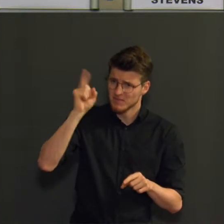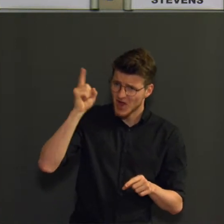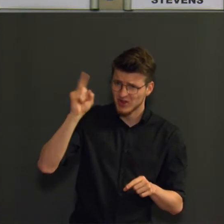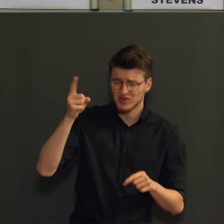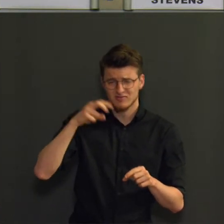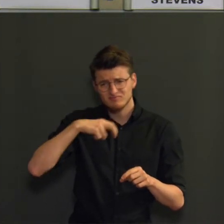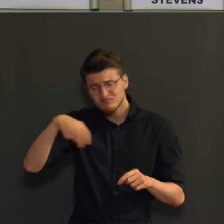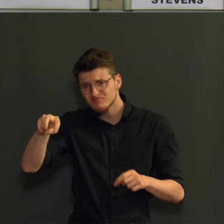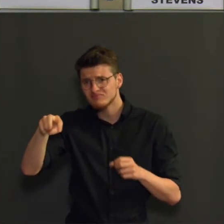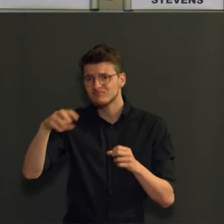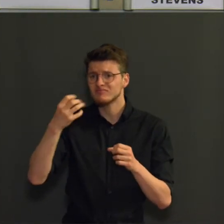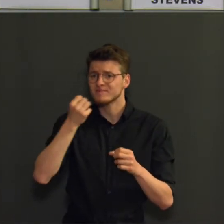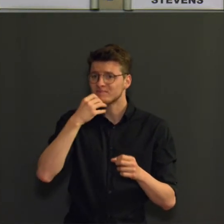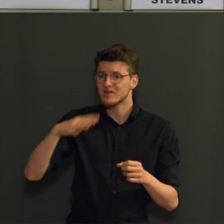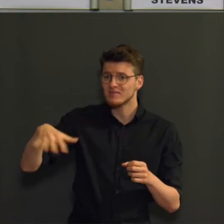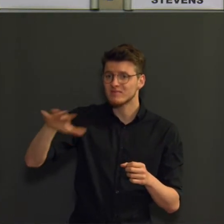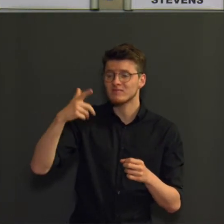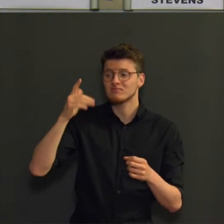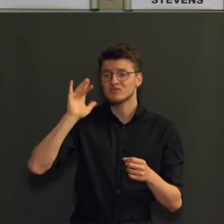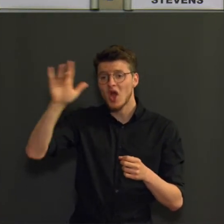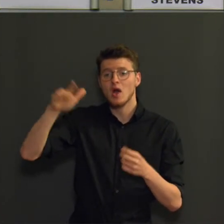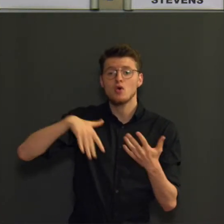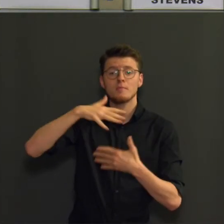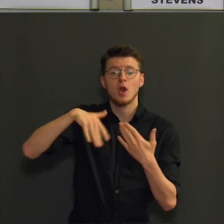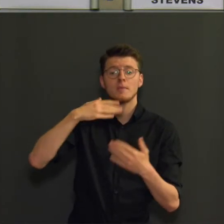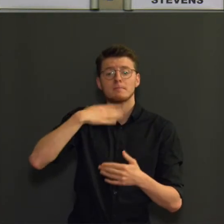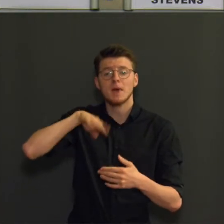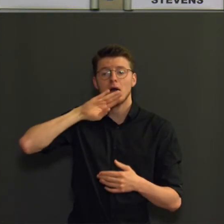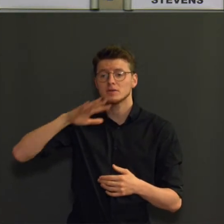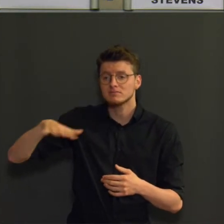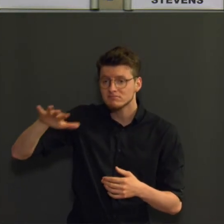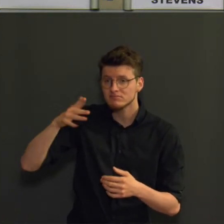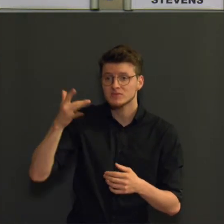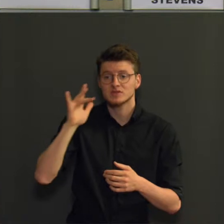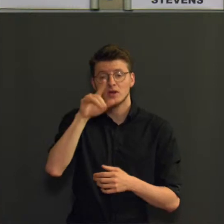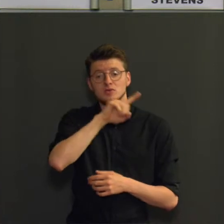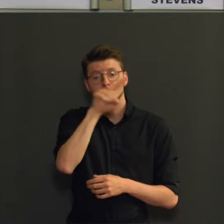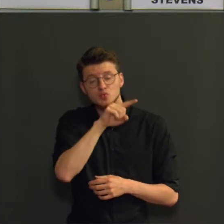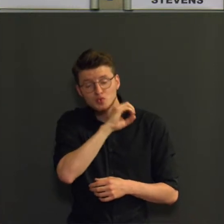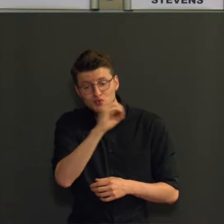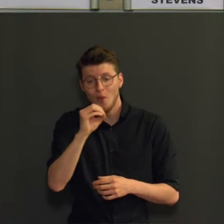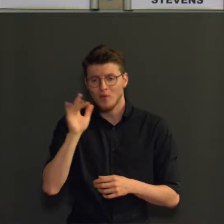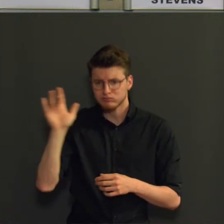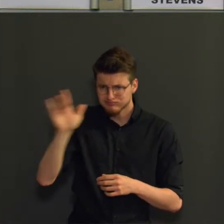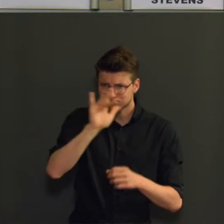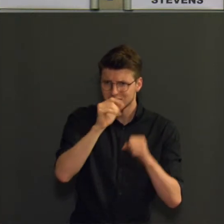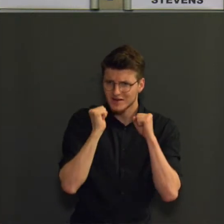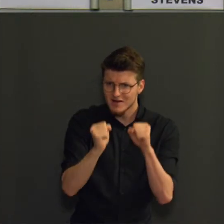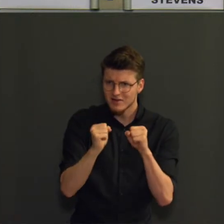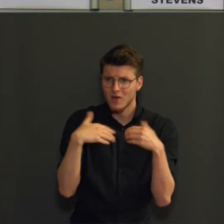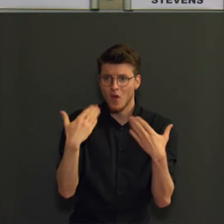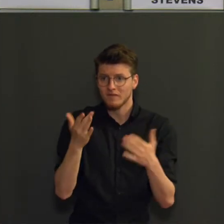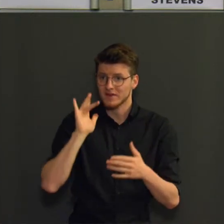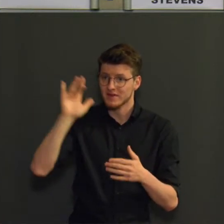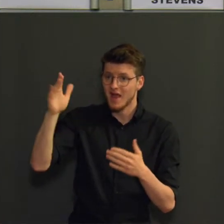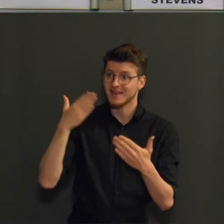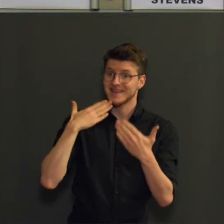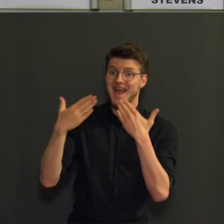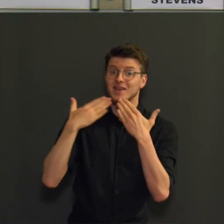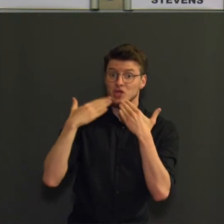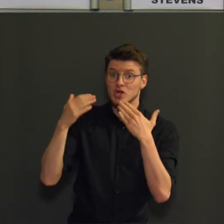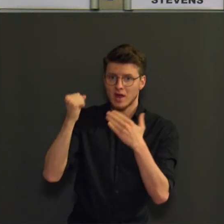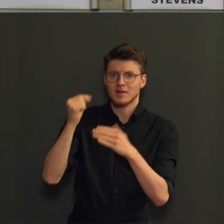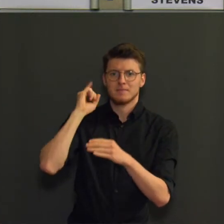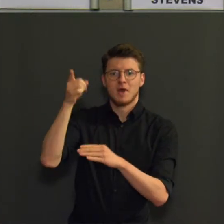aan een dierentuin of bijvoorbeeld een theatervoorstelling buiten in open lucht bijwonen. Al deze activiteiten hebben